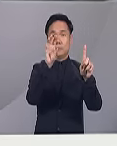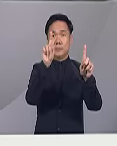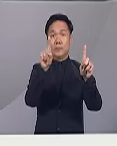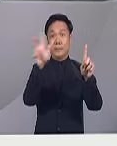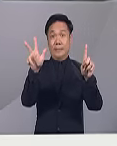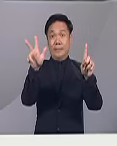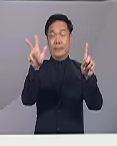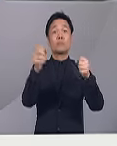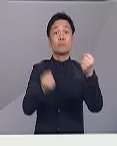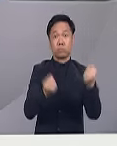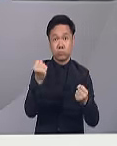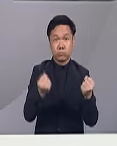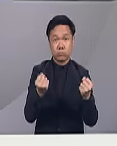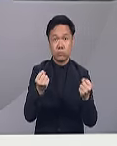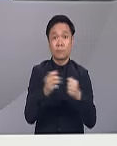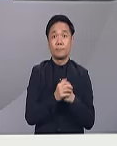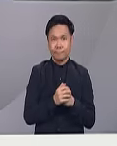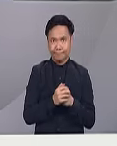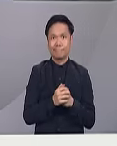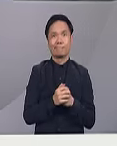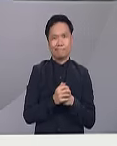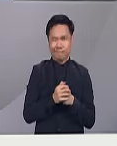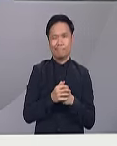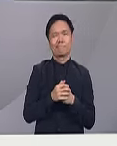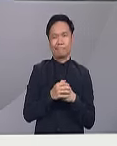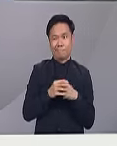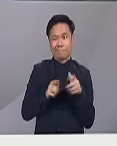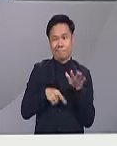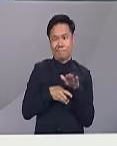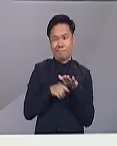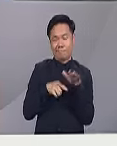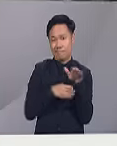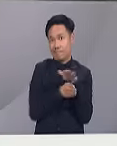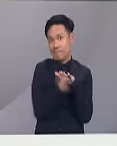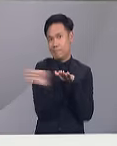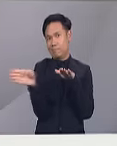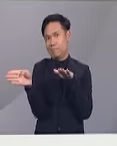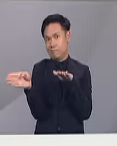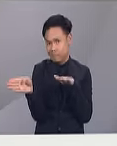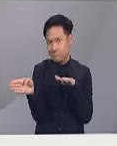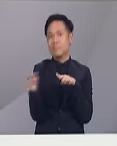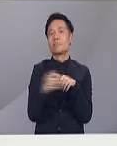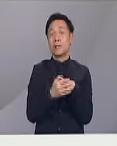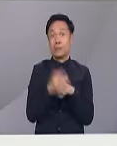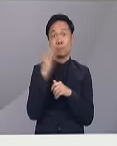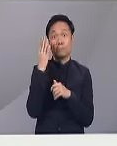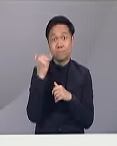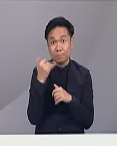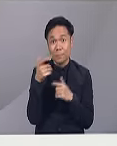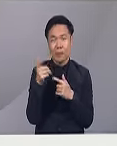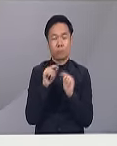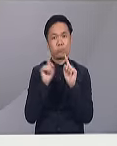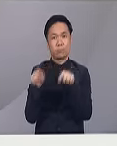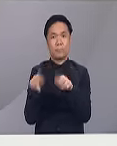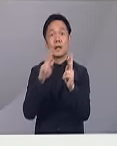1,613 kenderaan telah cuba merentas negeri atas alasan untuk pulang ke